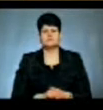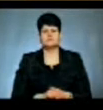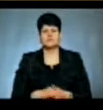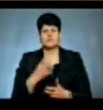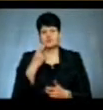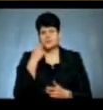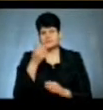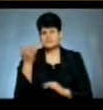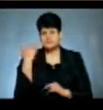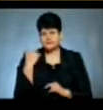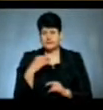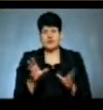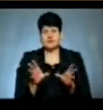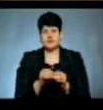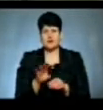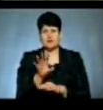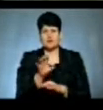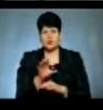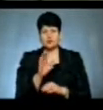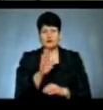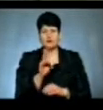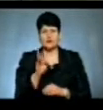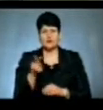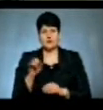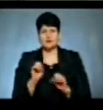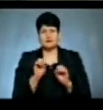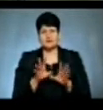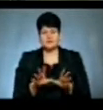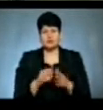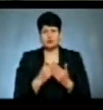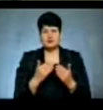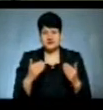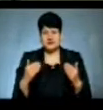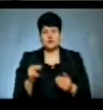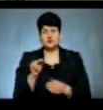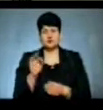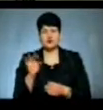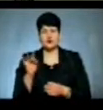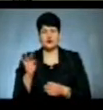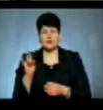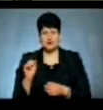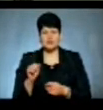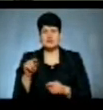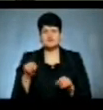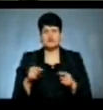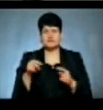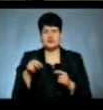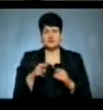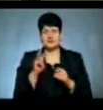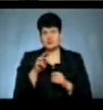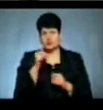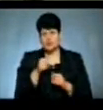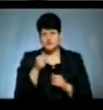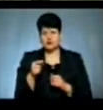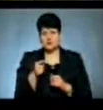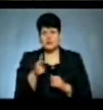Чотири роки тому спільне фото з політиком Володимир Кулінець передав до музею імені В'ячеслава Чорновола, який створили у 2003 році в Тернопільському